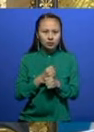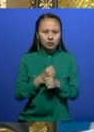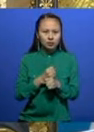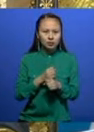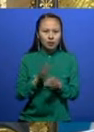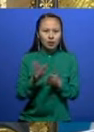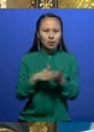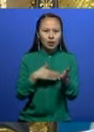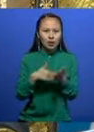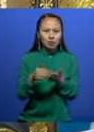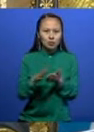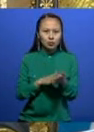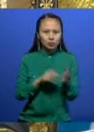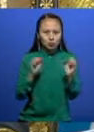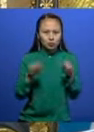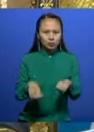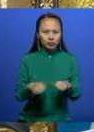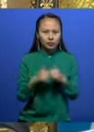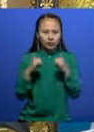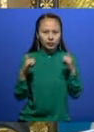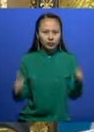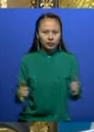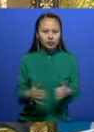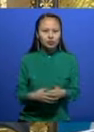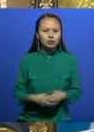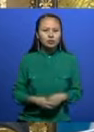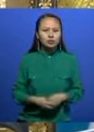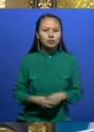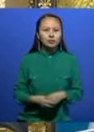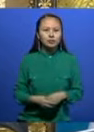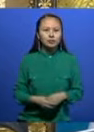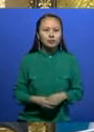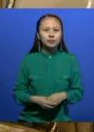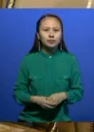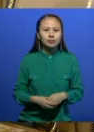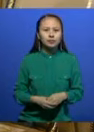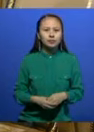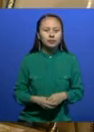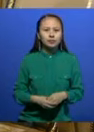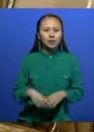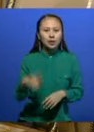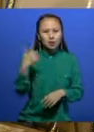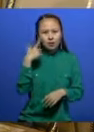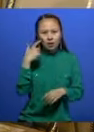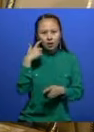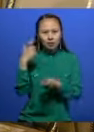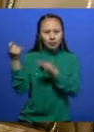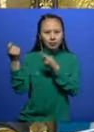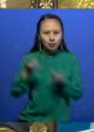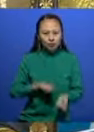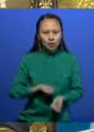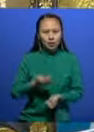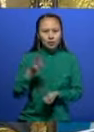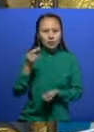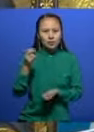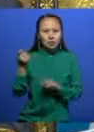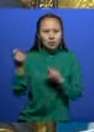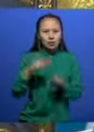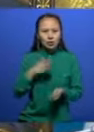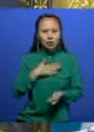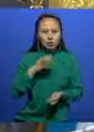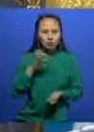Масло, сливочное, бұны да көбейтуге болады ғой. Мысалы, сахар, песокты сатып әкелеміз. Тұз